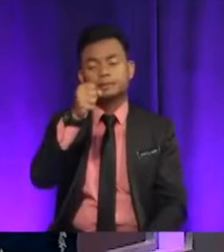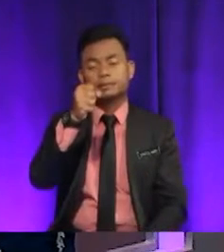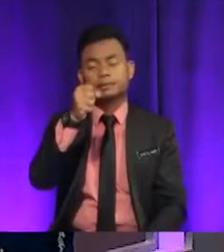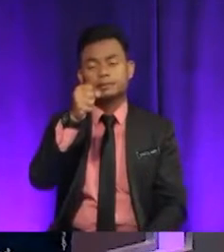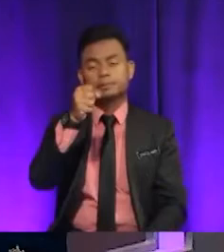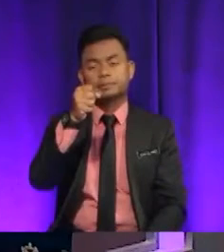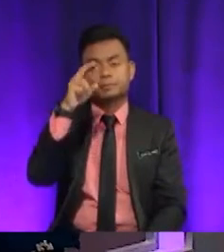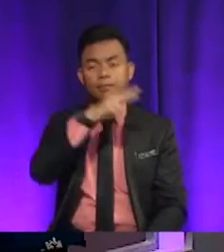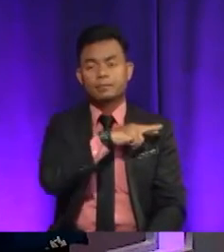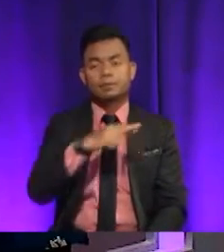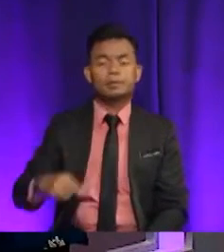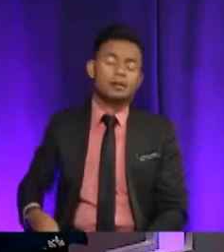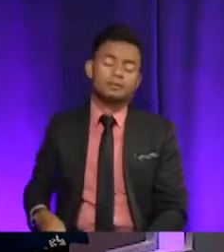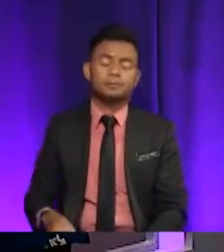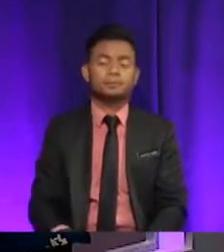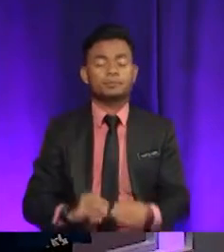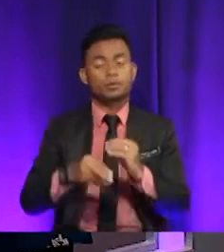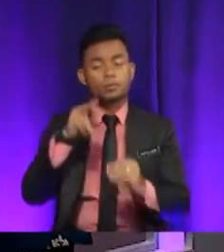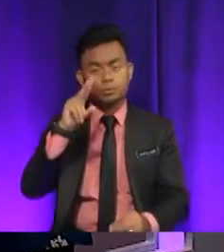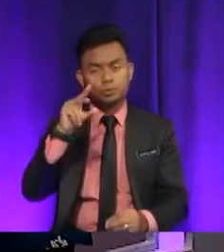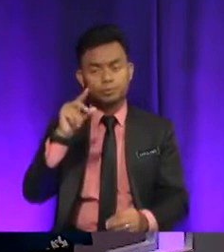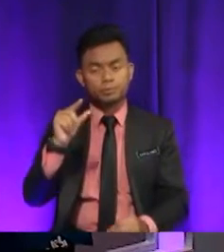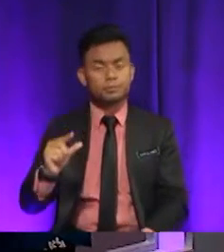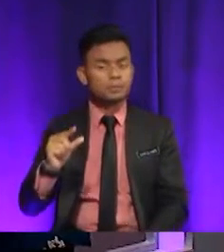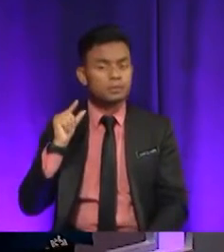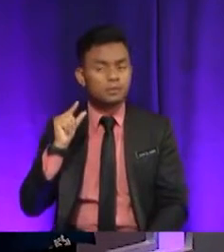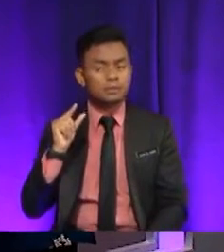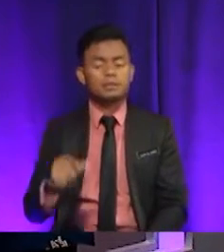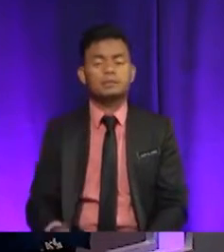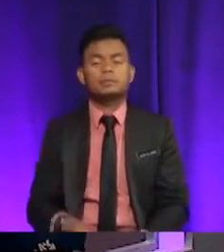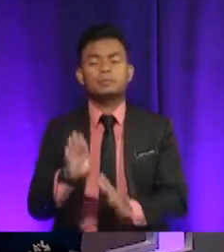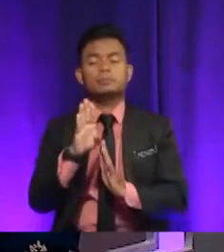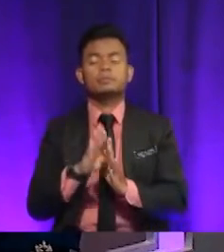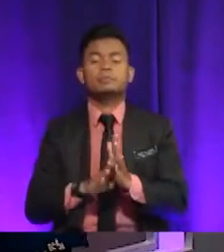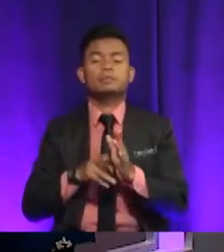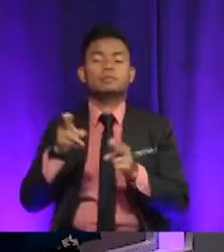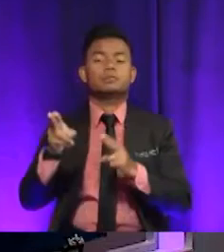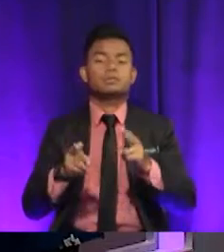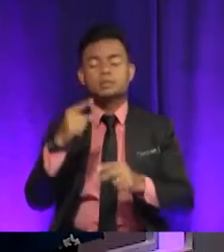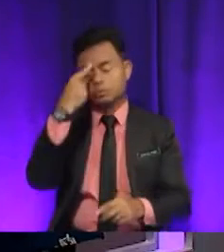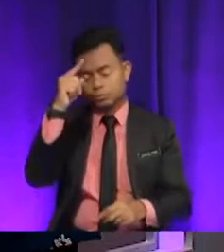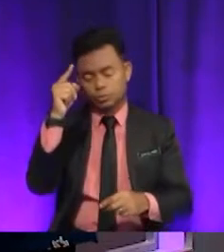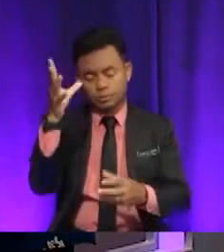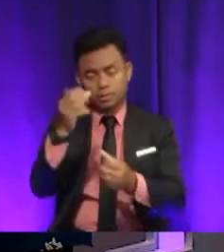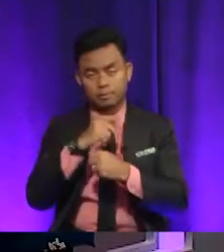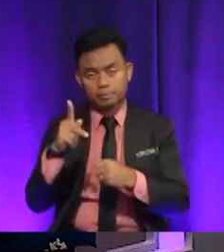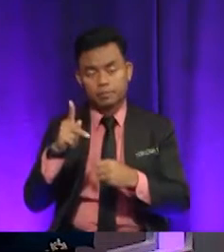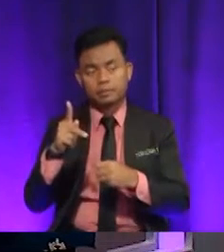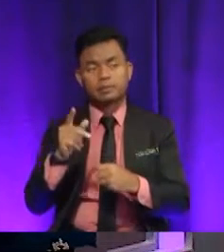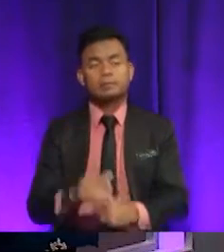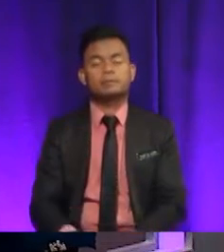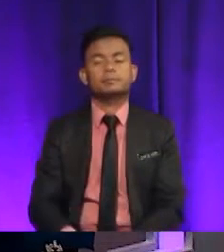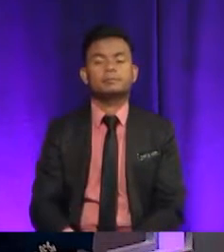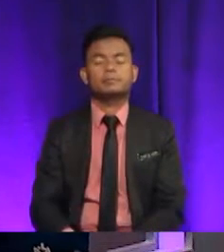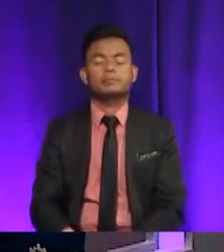kedua gigih berusaha untuk mendapatkan sesuatu gigi juga merupakan sifat watak yang unggul Oke bagaimana kegigihan